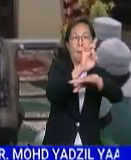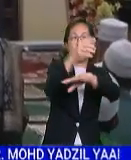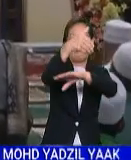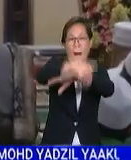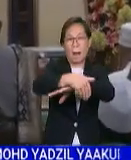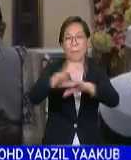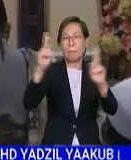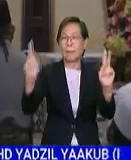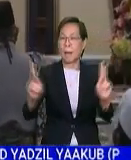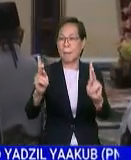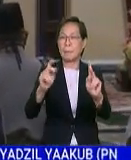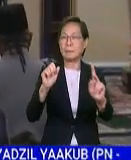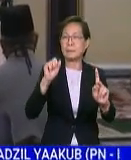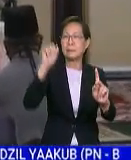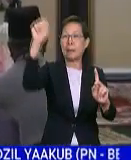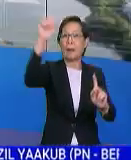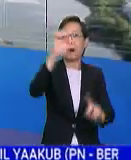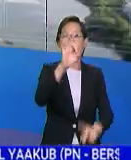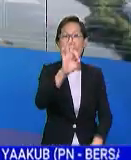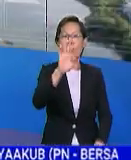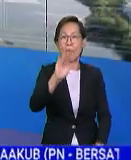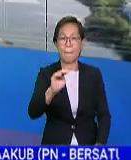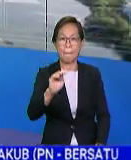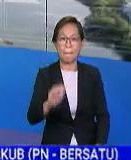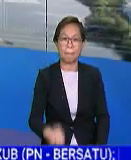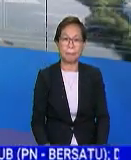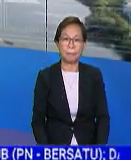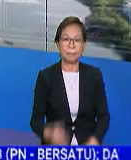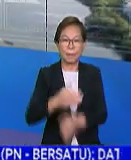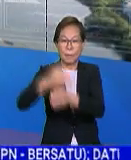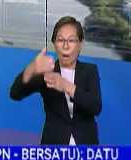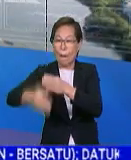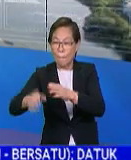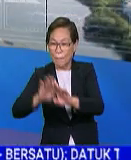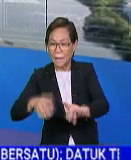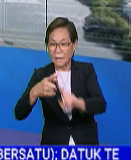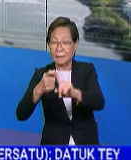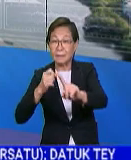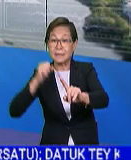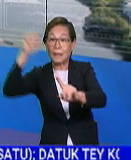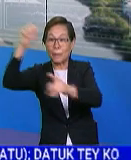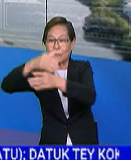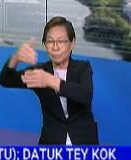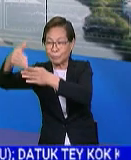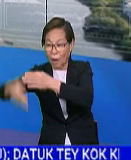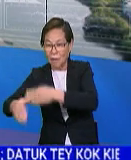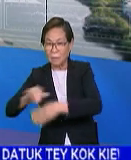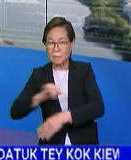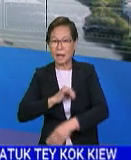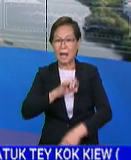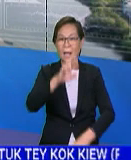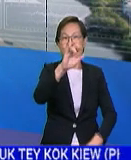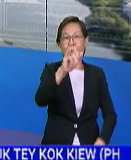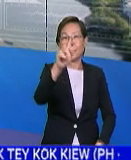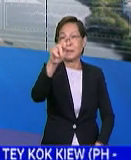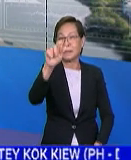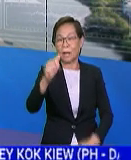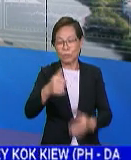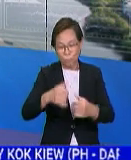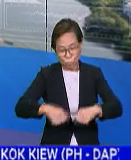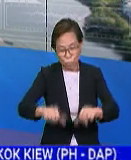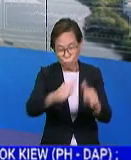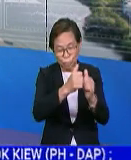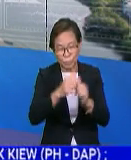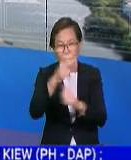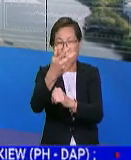setiap khamis di Sabah FM baik sekian perkembangan dari Sabah petang ini saya Rita alusus Malik teruskan